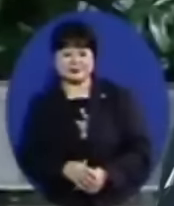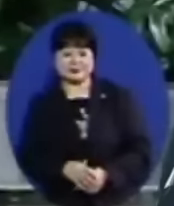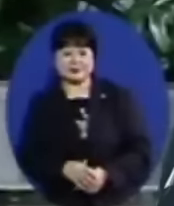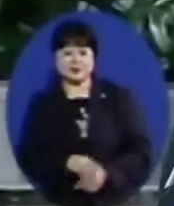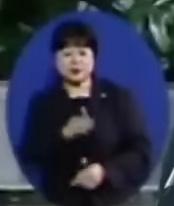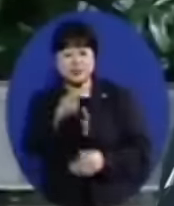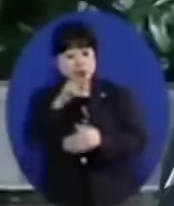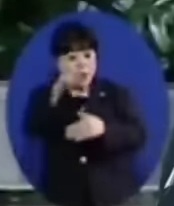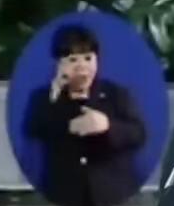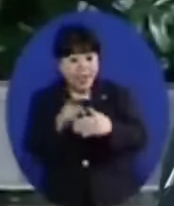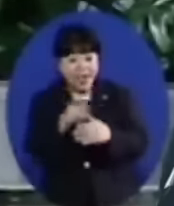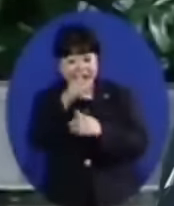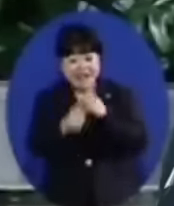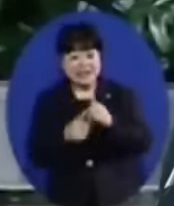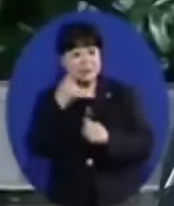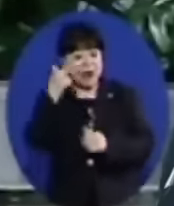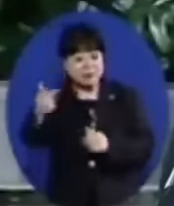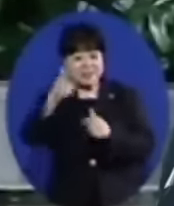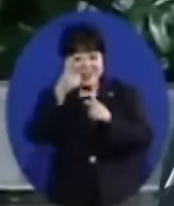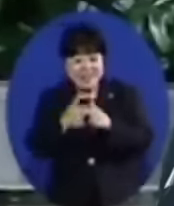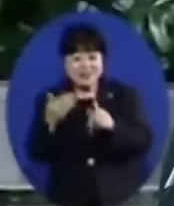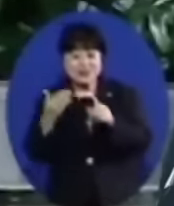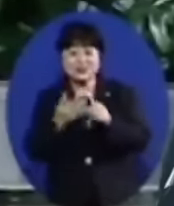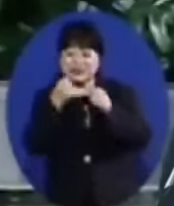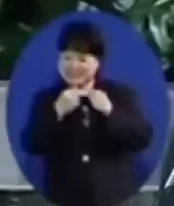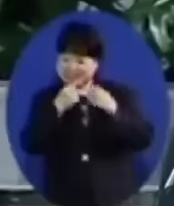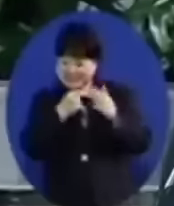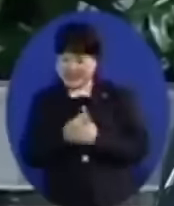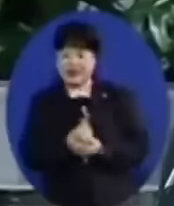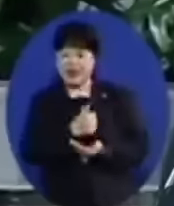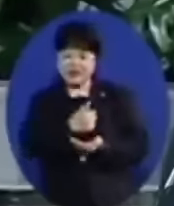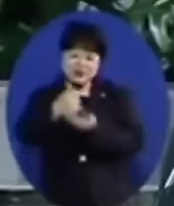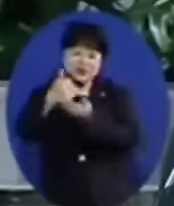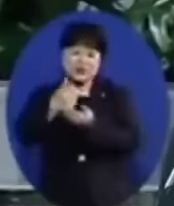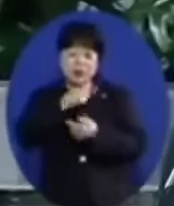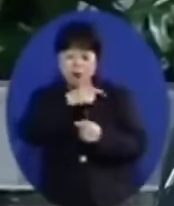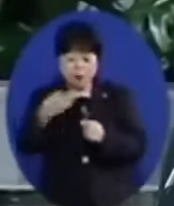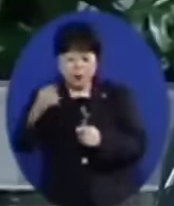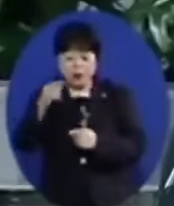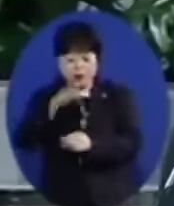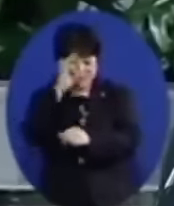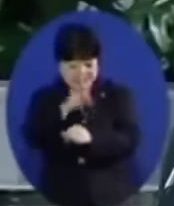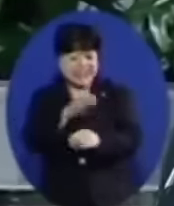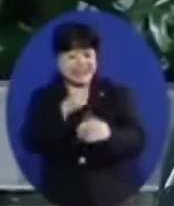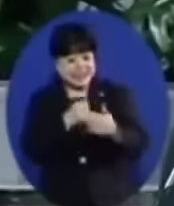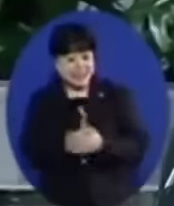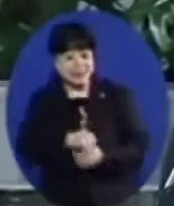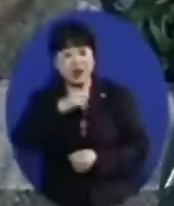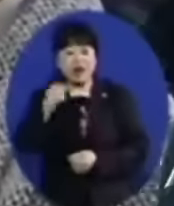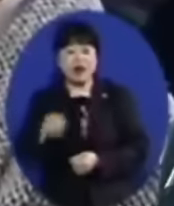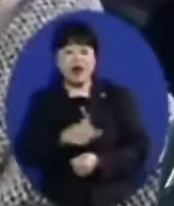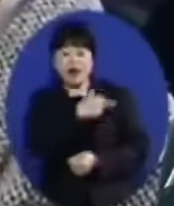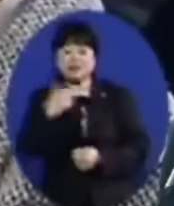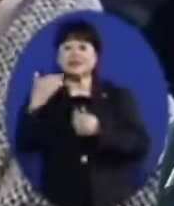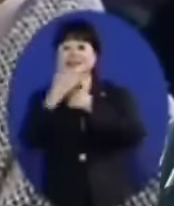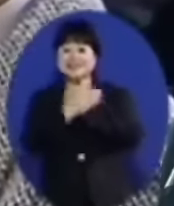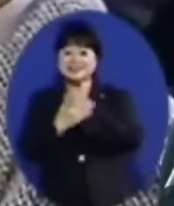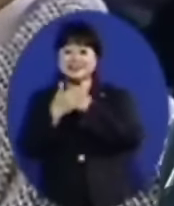우리 속에 하나님 아버지와 예수님이 계시고 주님이 보혈로 값주고 산 거대한